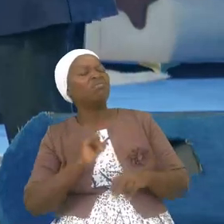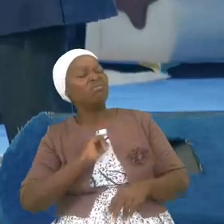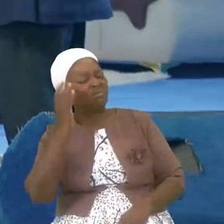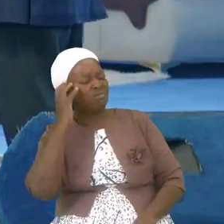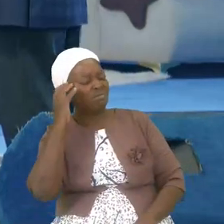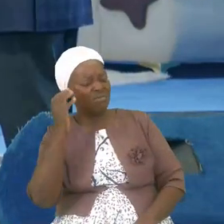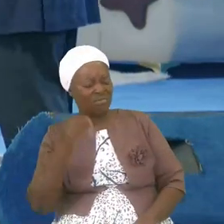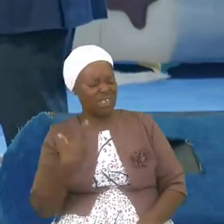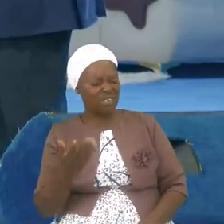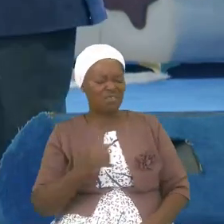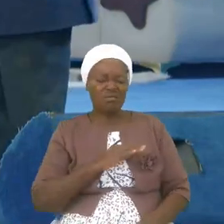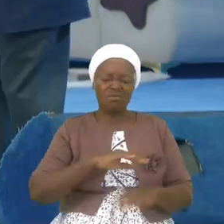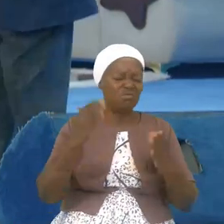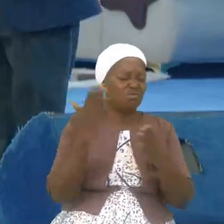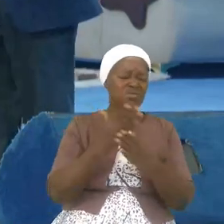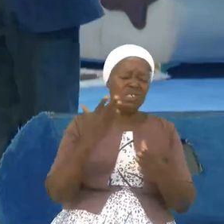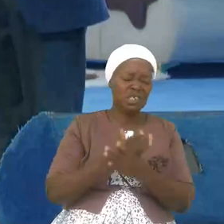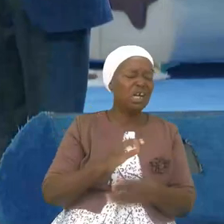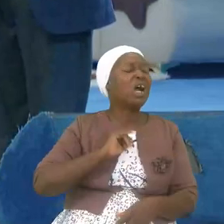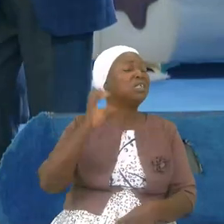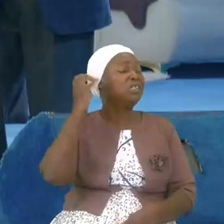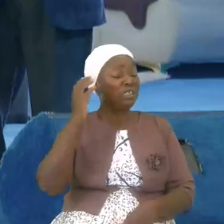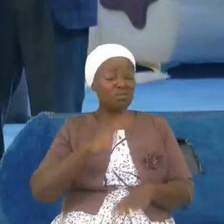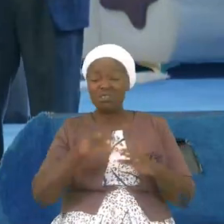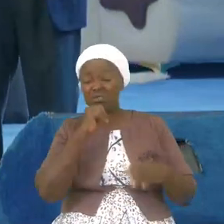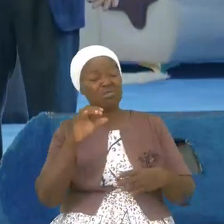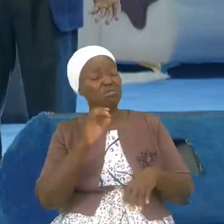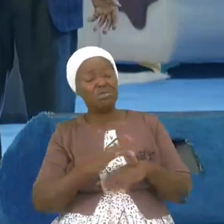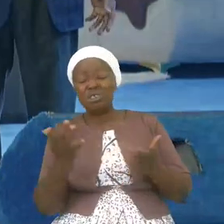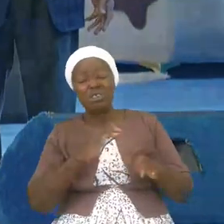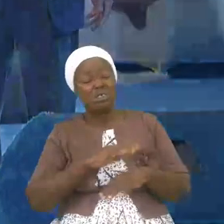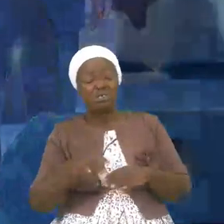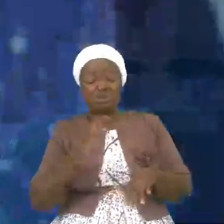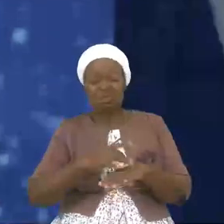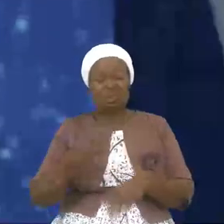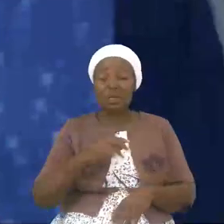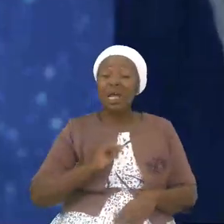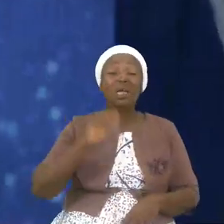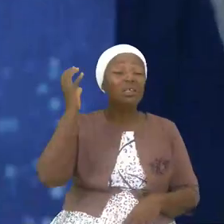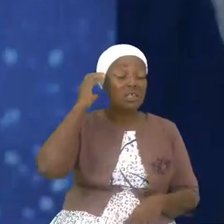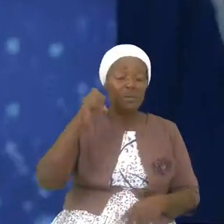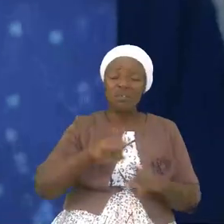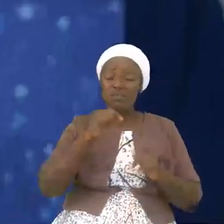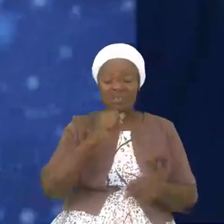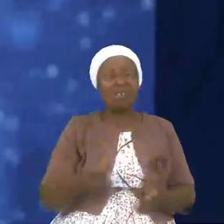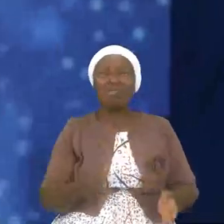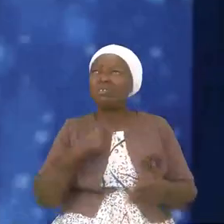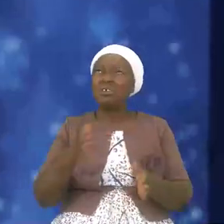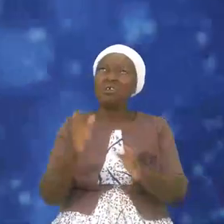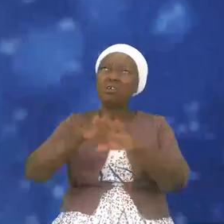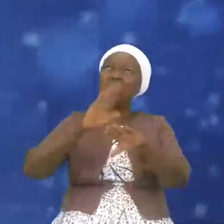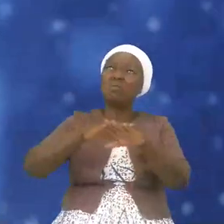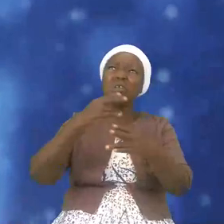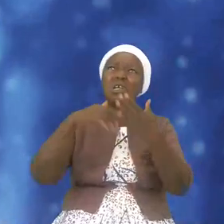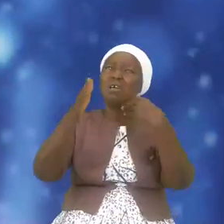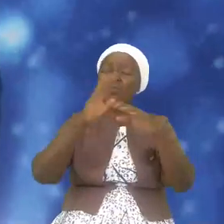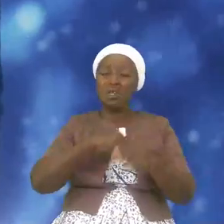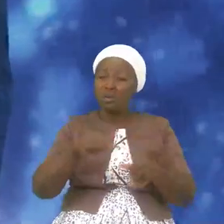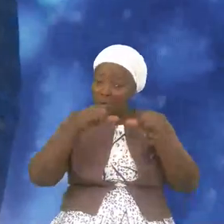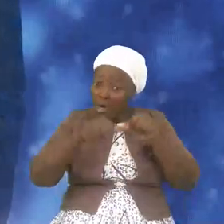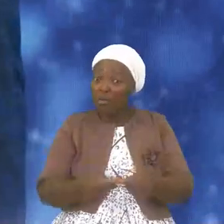je m'en fous. J'entends, mais je m'en fiche. J'entends, mais je ne vais pas demander au ciel.